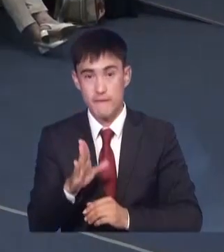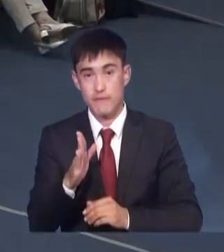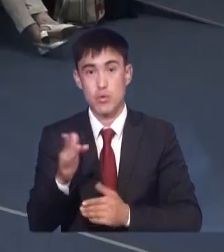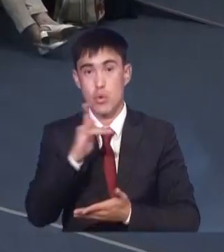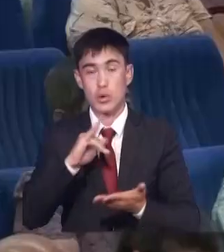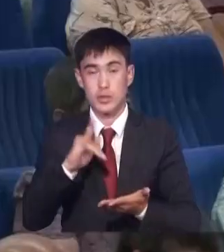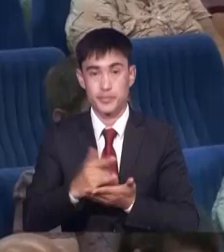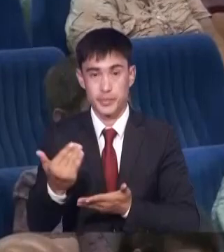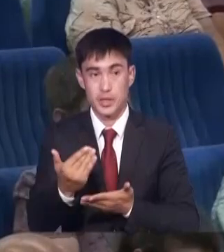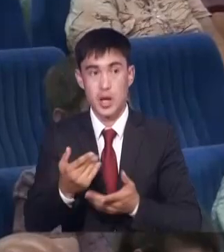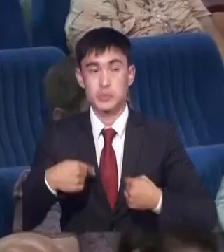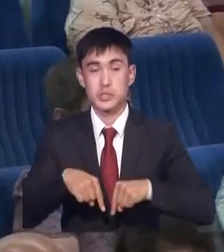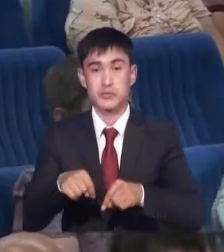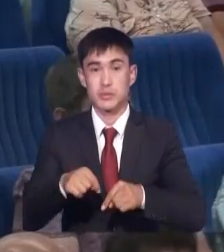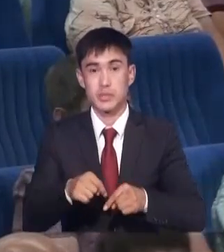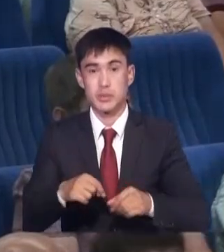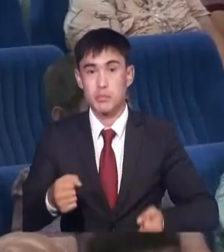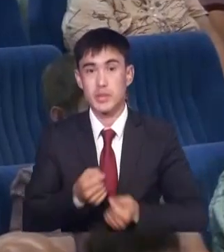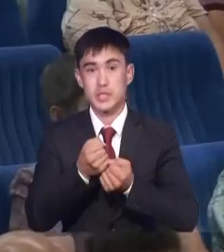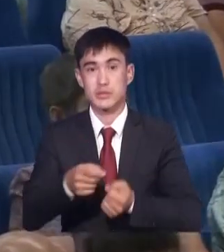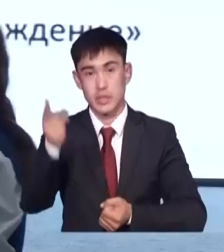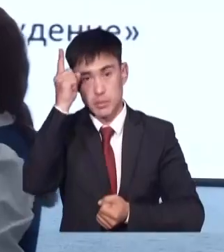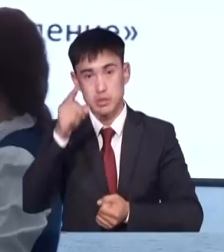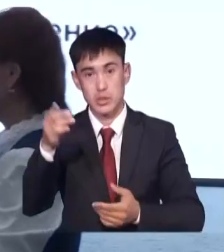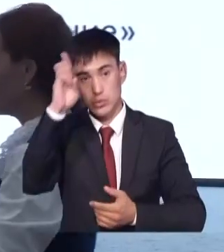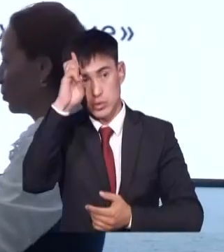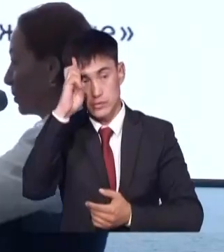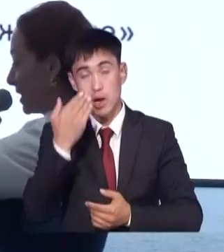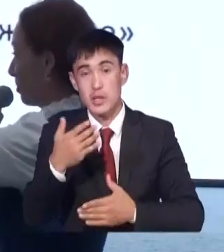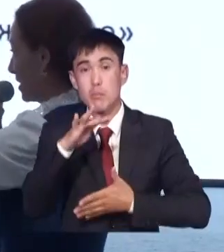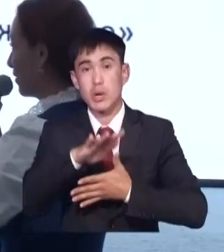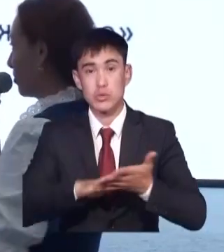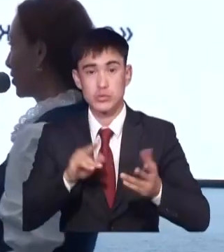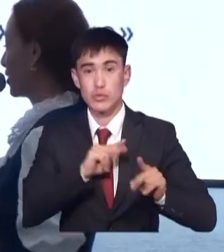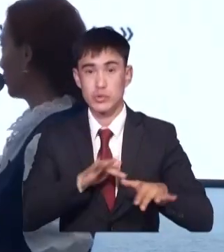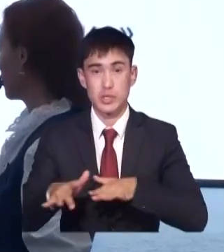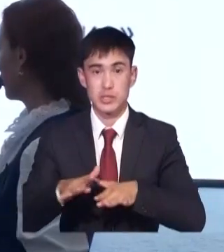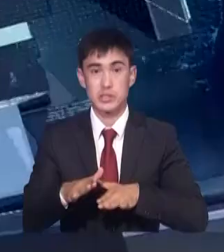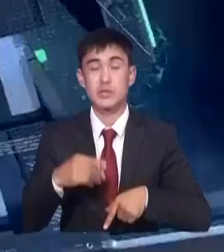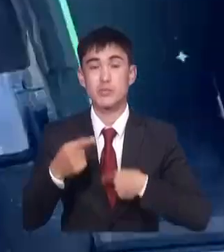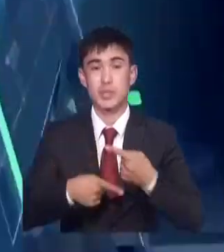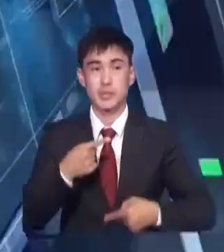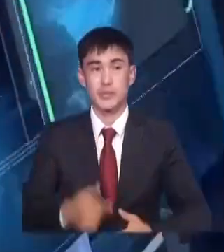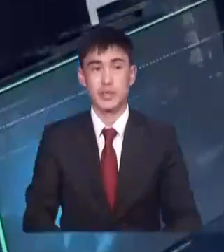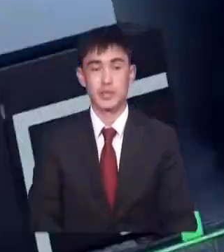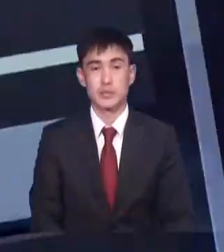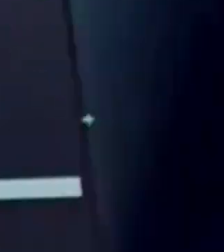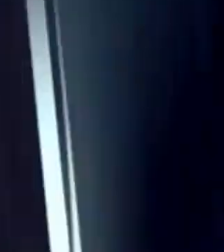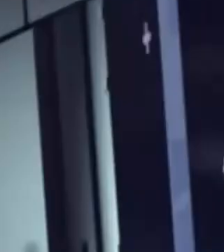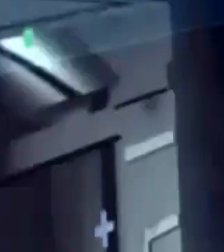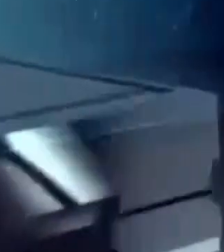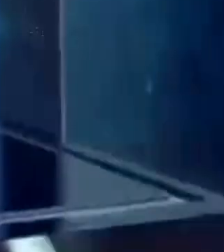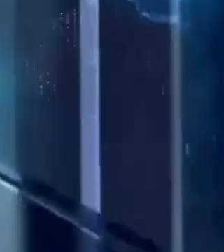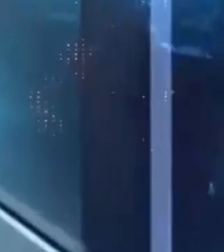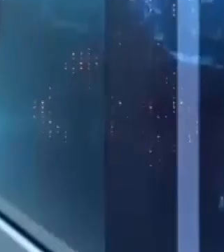И поскольку общественное объединение поддерживает германское государство, они продолжат свою деятельность и впредь. Айслу Жандосова,